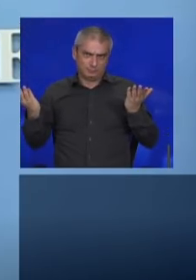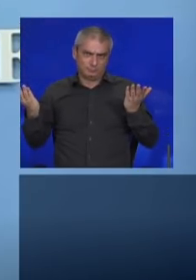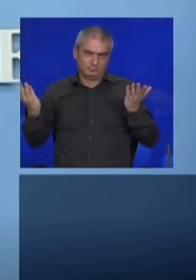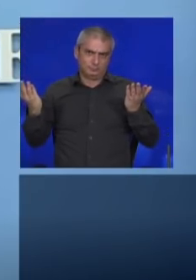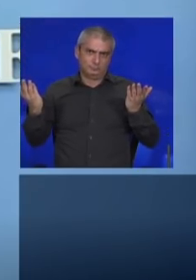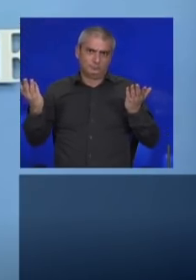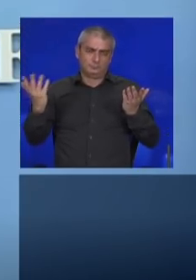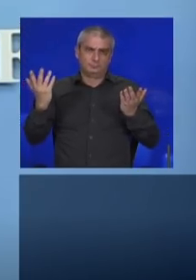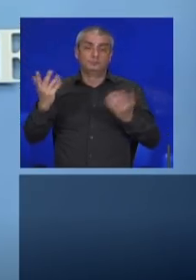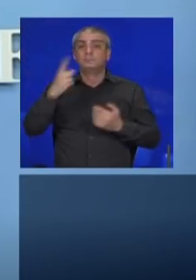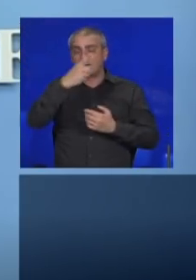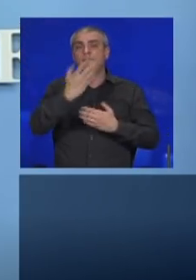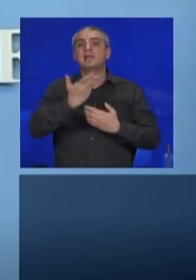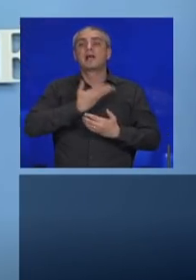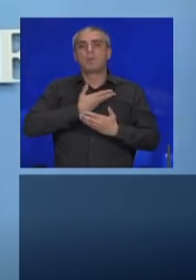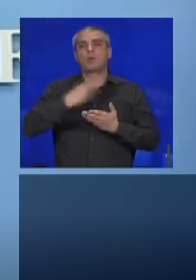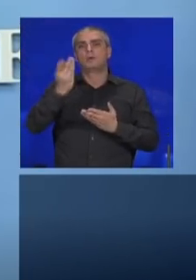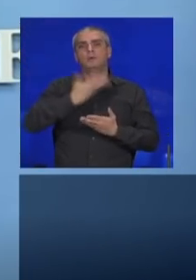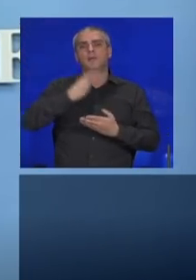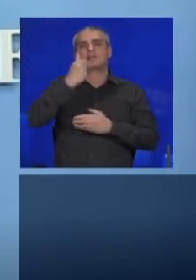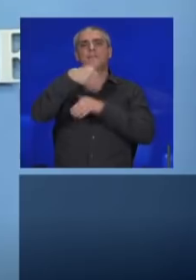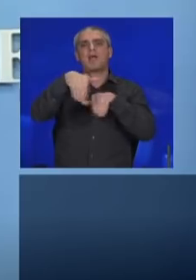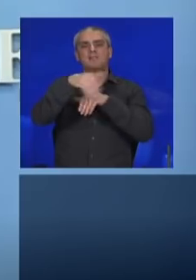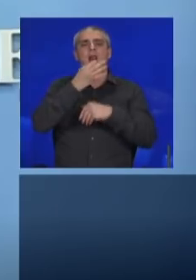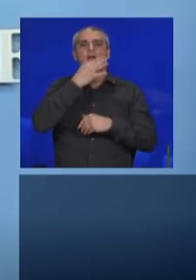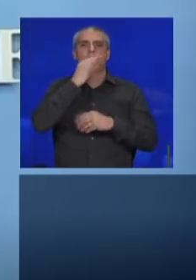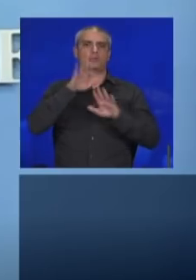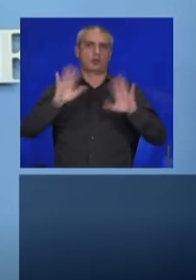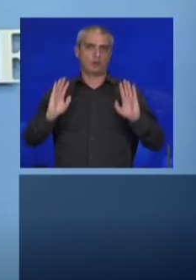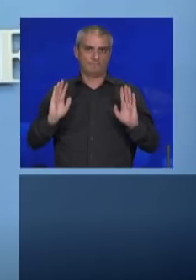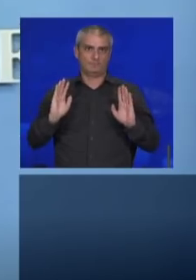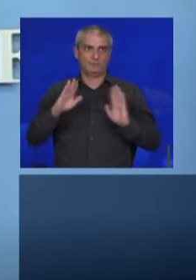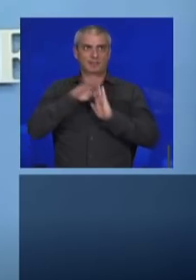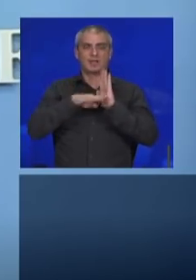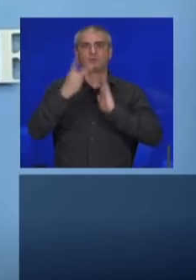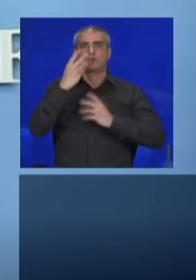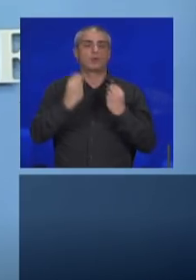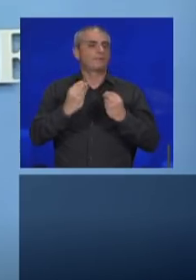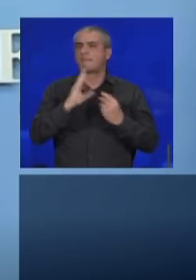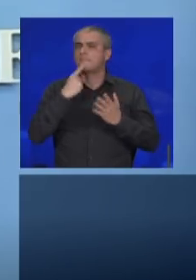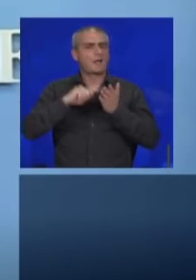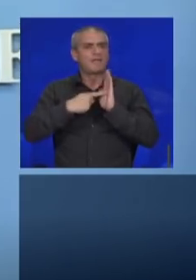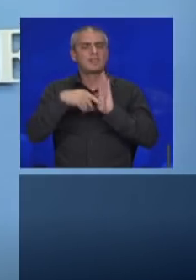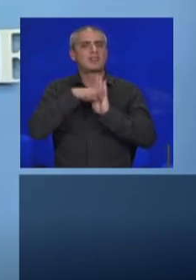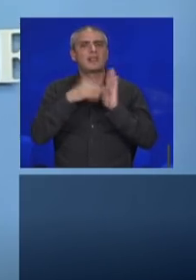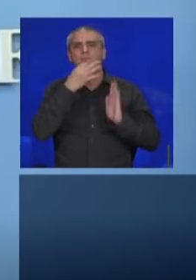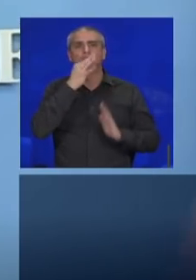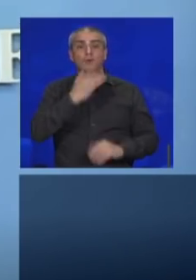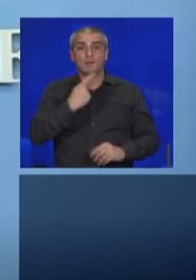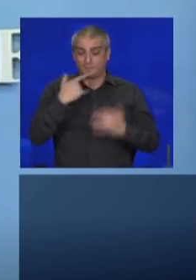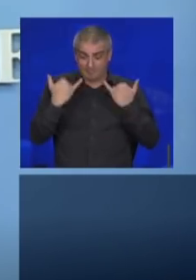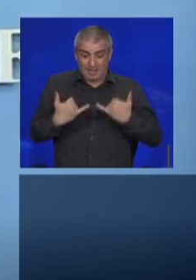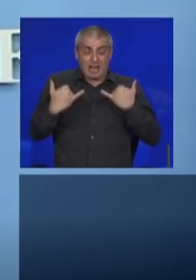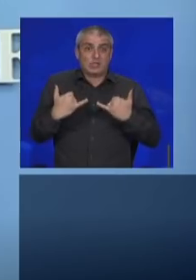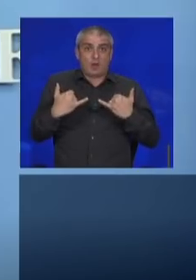הם יקבלו דמי אבטלה בתנאים משופרים. ומה הכוונה לתנאים משופרים? כעת, היום, או